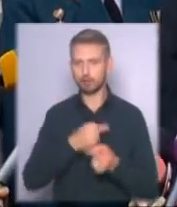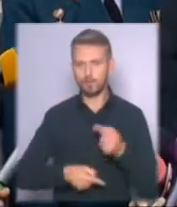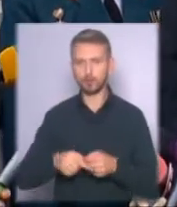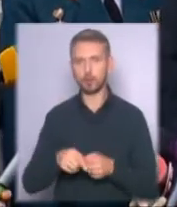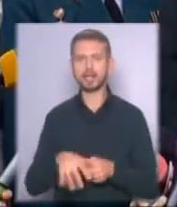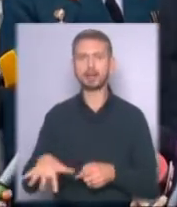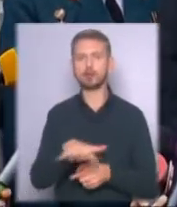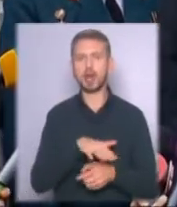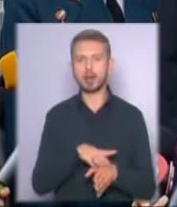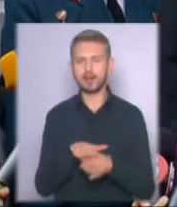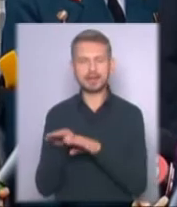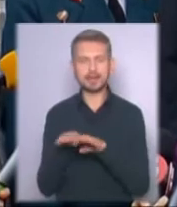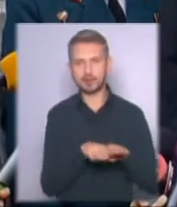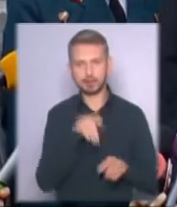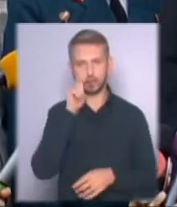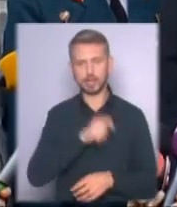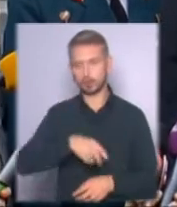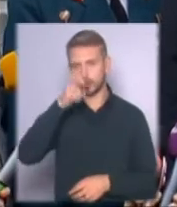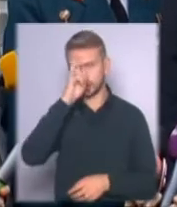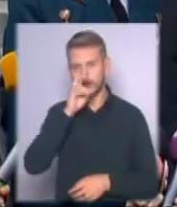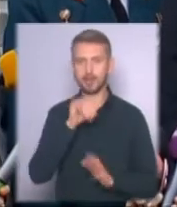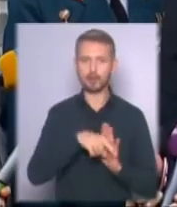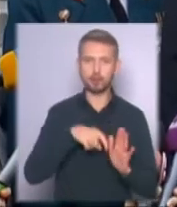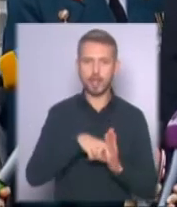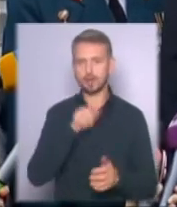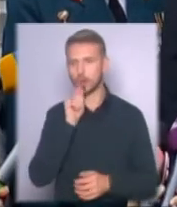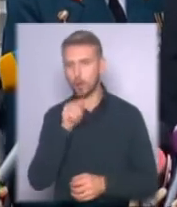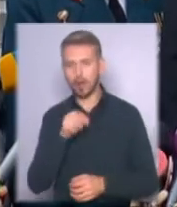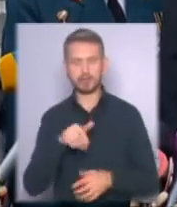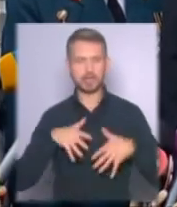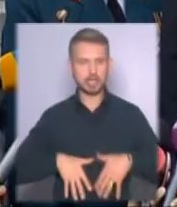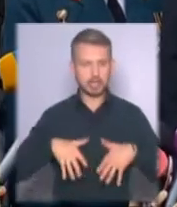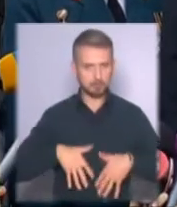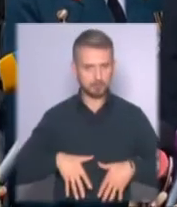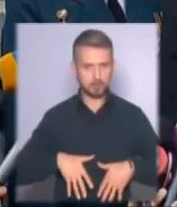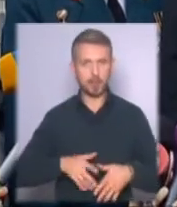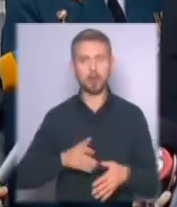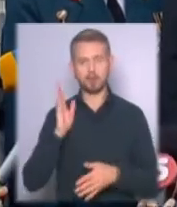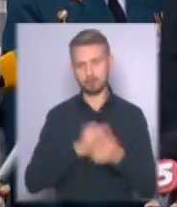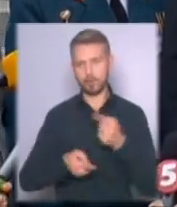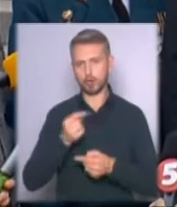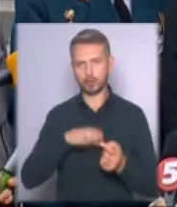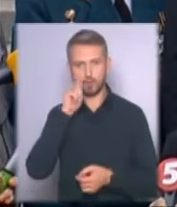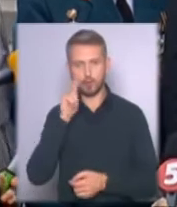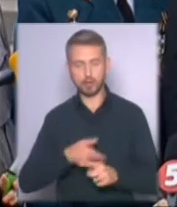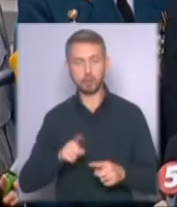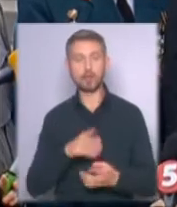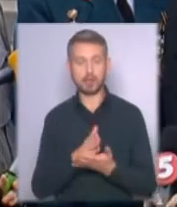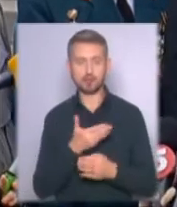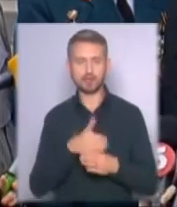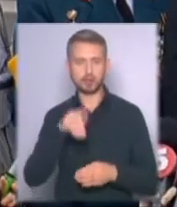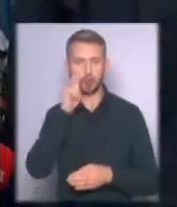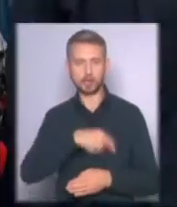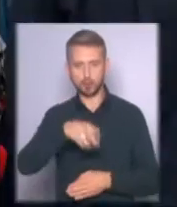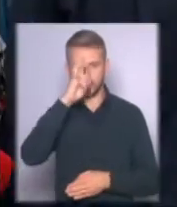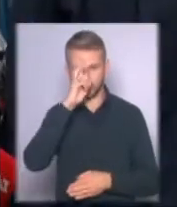територіальна цілісність української держави, і Донецьк, і Луганськ, і Крим повернуться в Україну, тому що це є частиною української